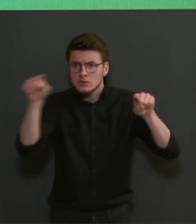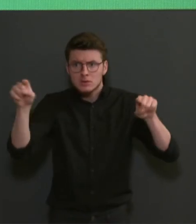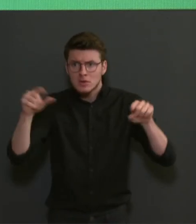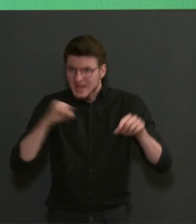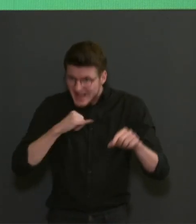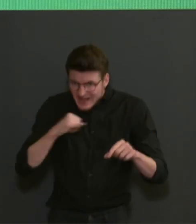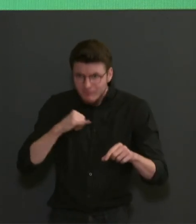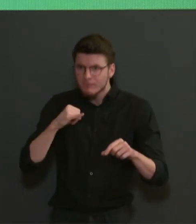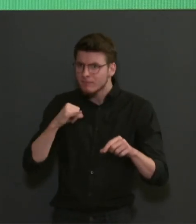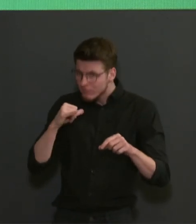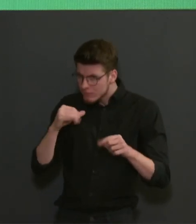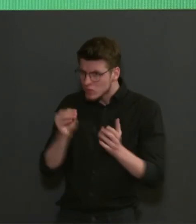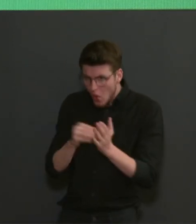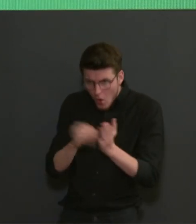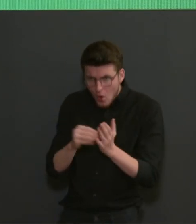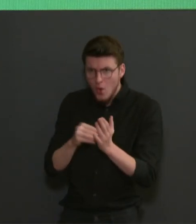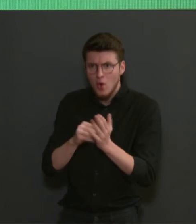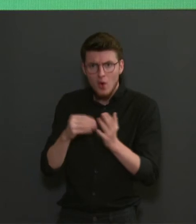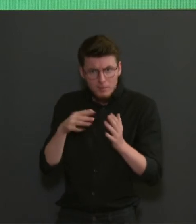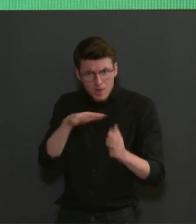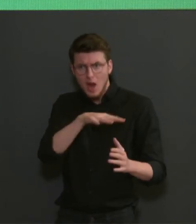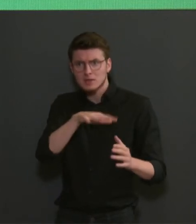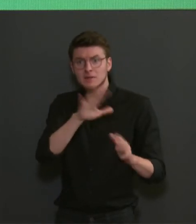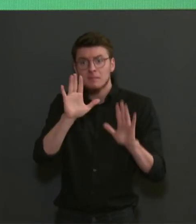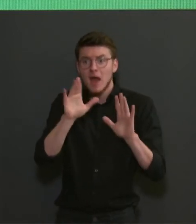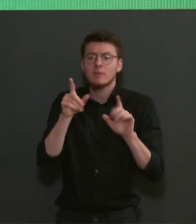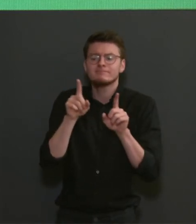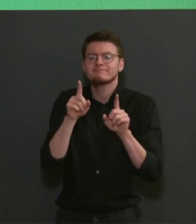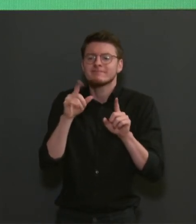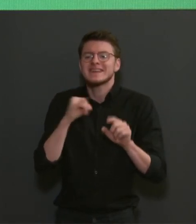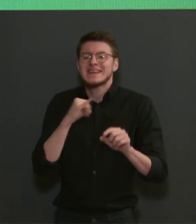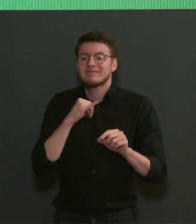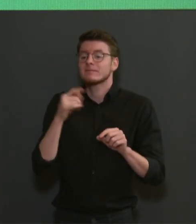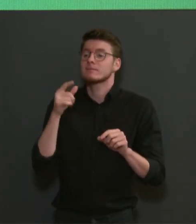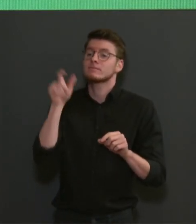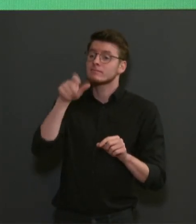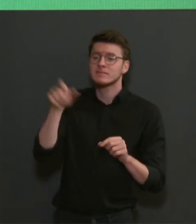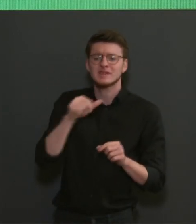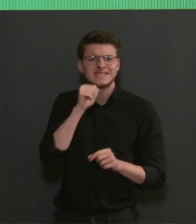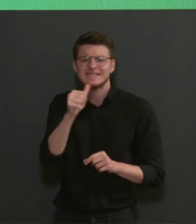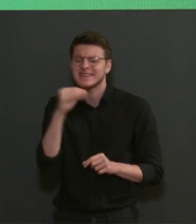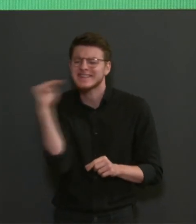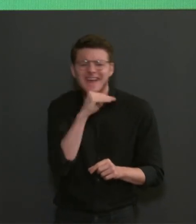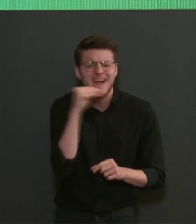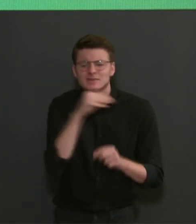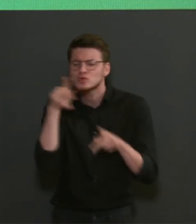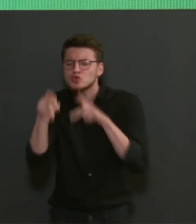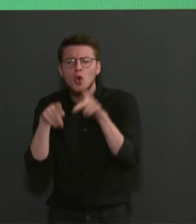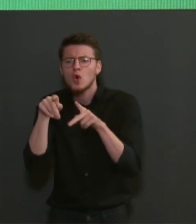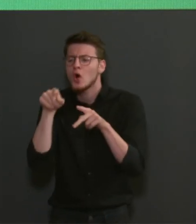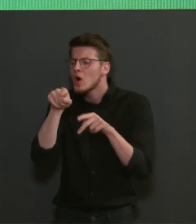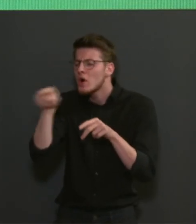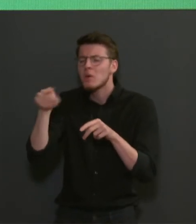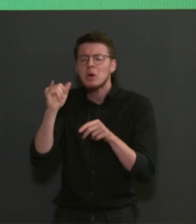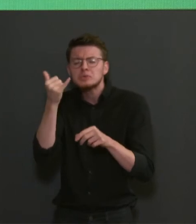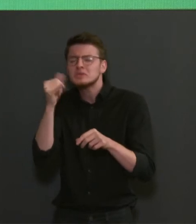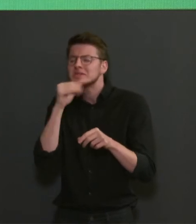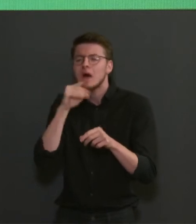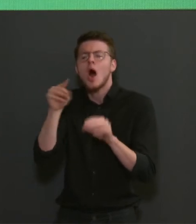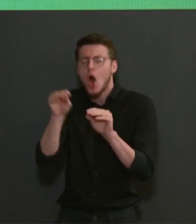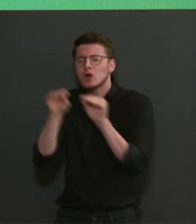niet dringende zorg uitgesteld. U kan er dus nog steeds terecht voor uw klachten of zorgen.